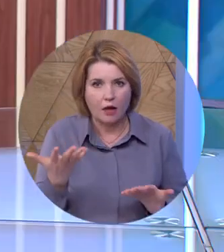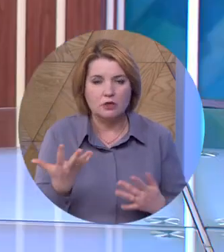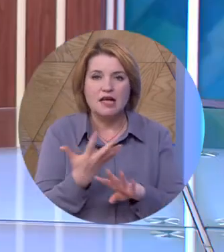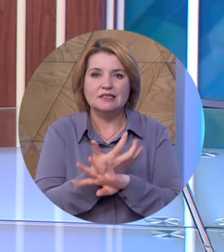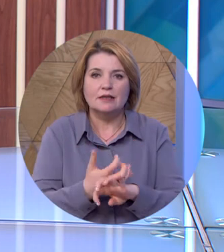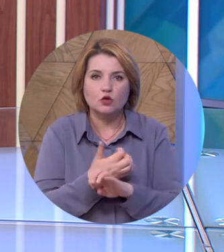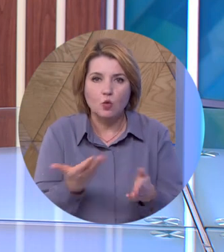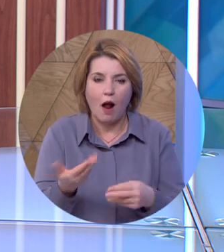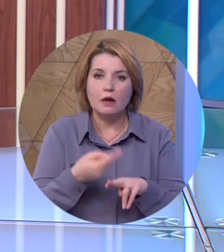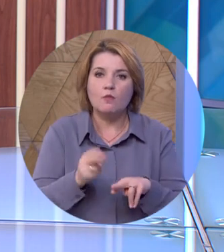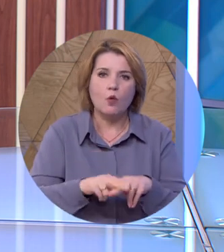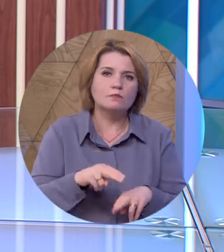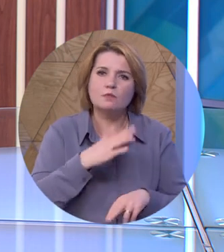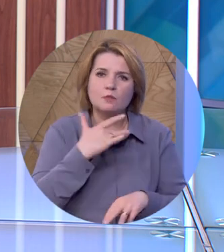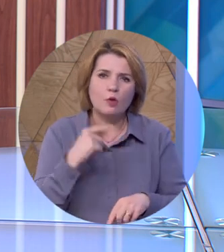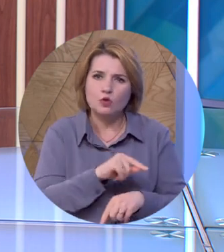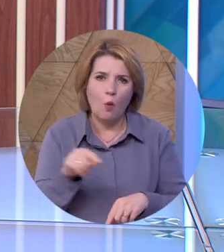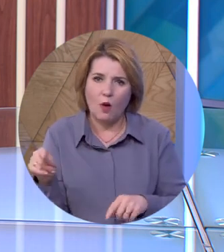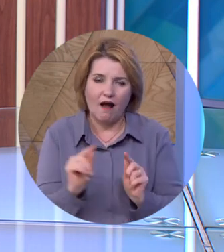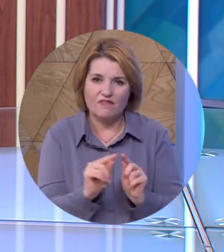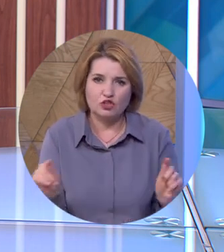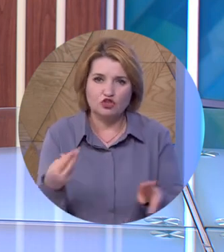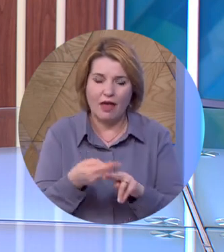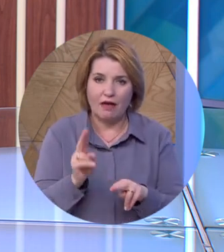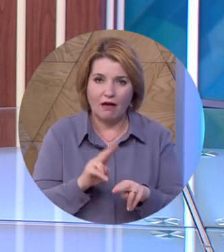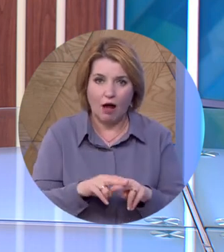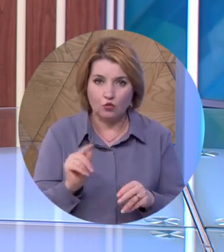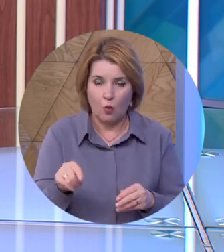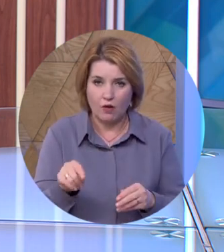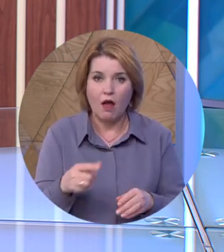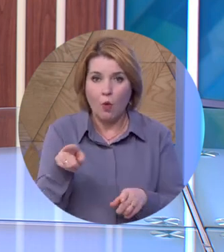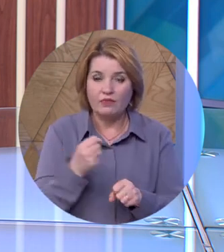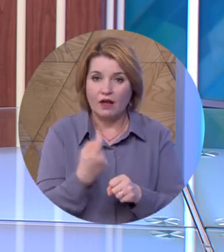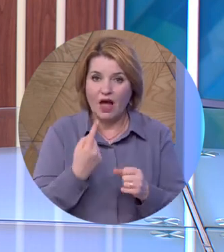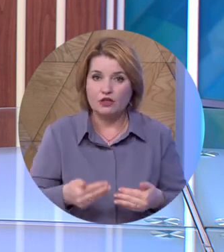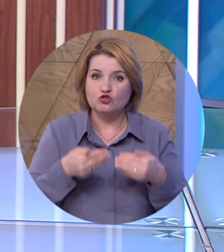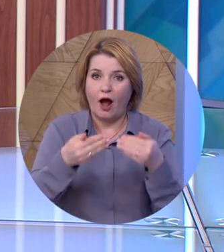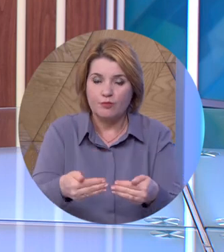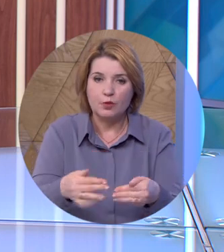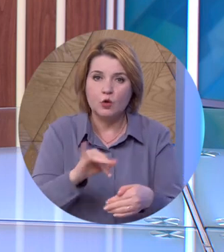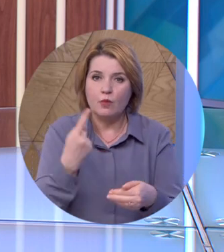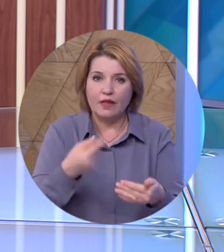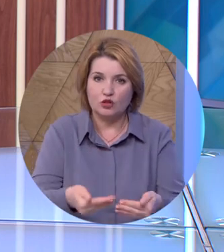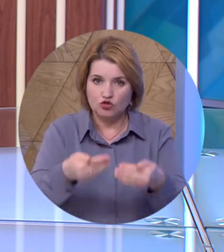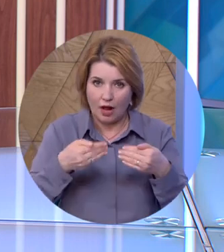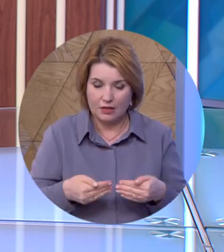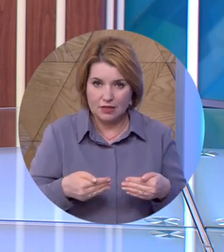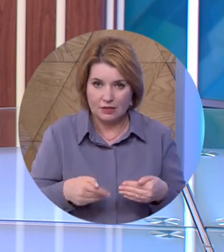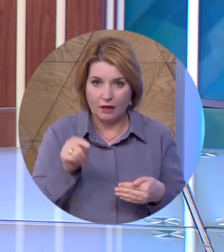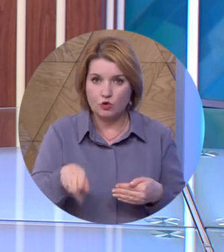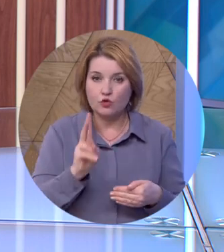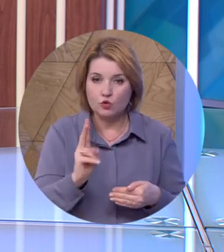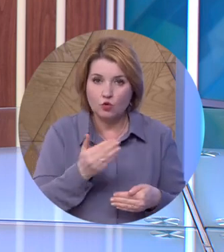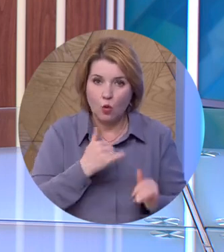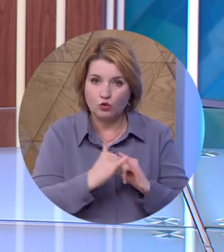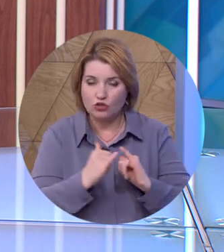огромное количество вещей, которые вот в этот промежуток времени, как я говорю, два шага вперед, один шаг назад. Угу. Это происходит практически все время. И тот, кто хочет действительно расширять